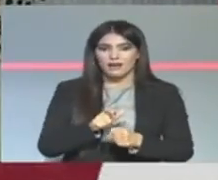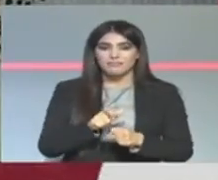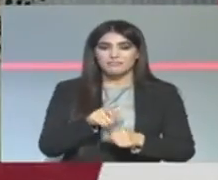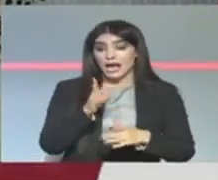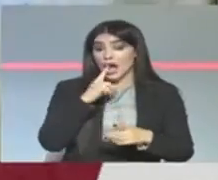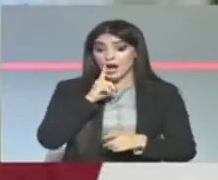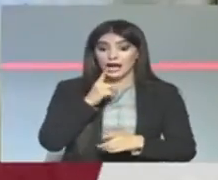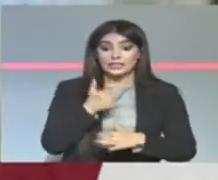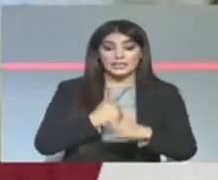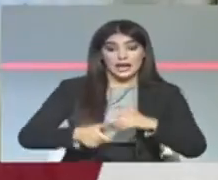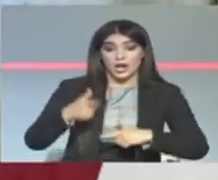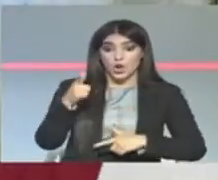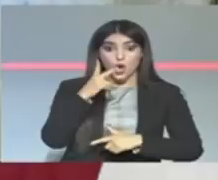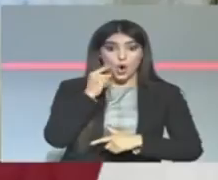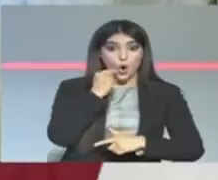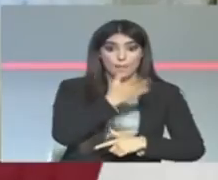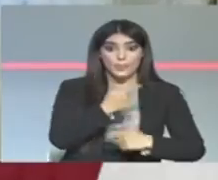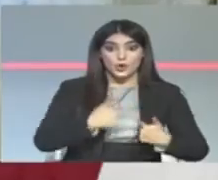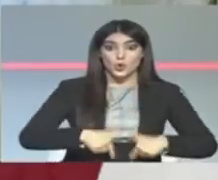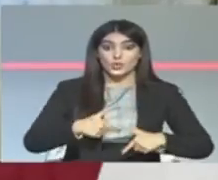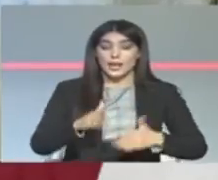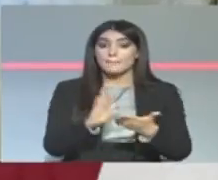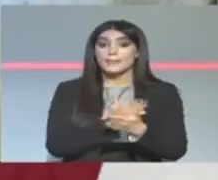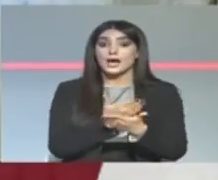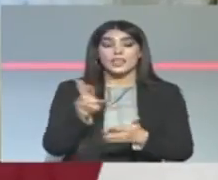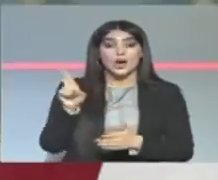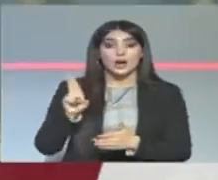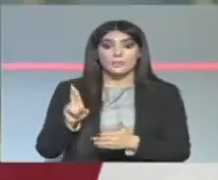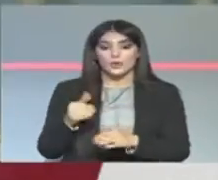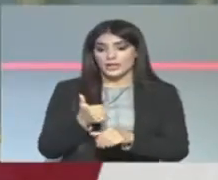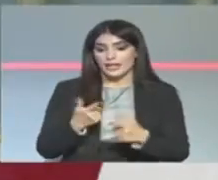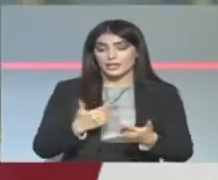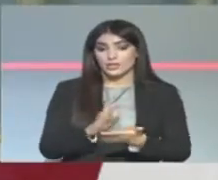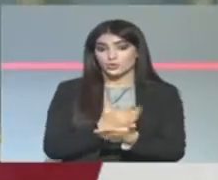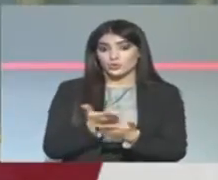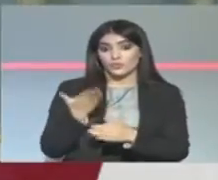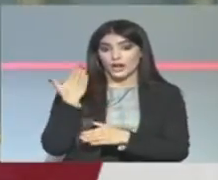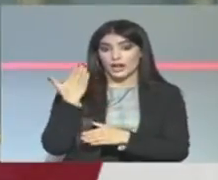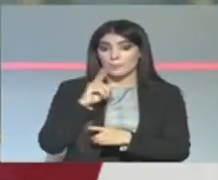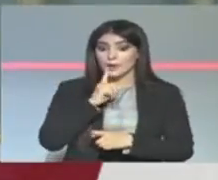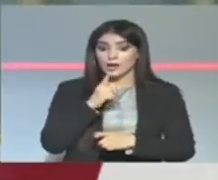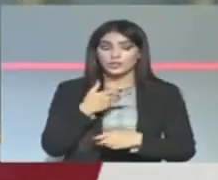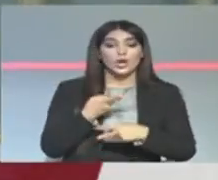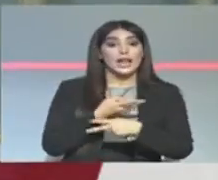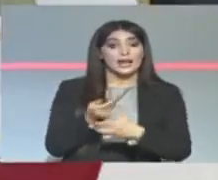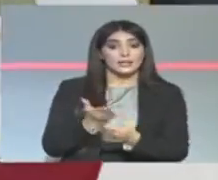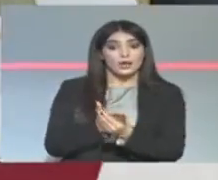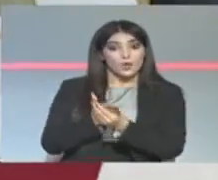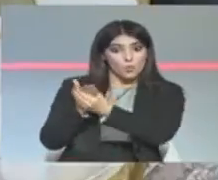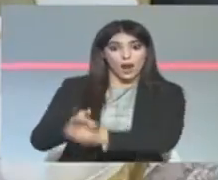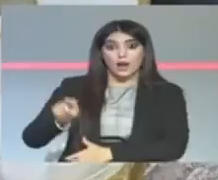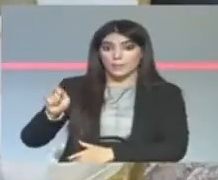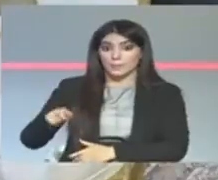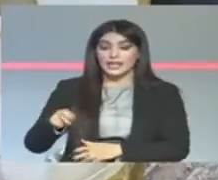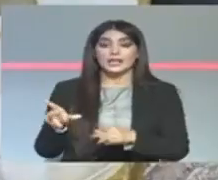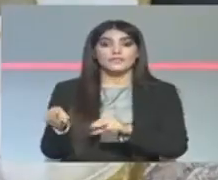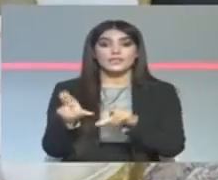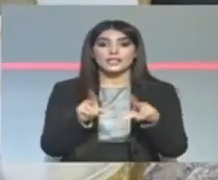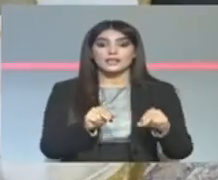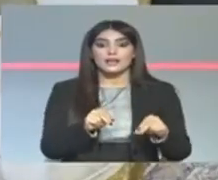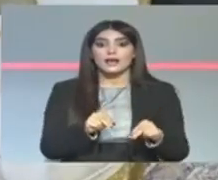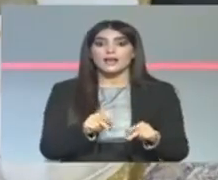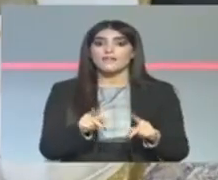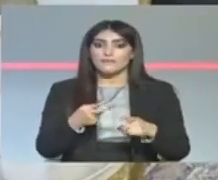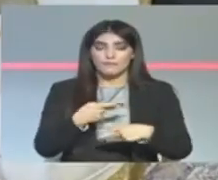الجمهوريه التقرير الذي انجزته الوزاره في الايام الماضيه والتي تمت احالته على القضاء كما تم فتح تحقيق